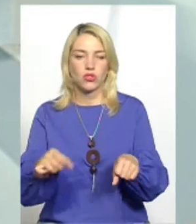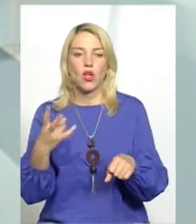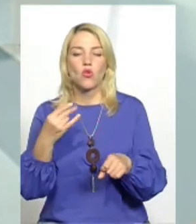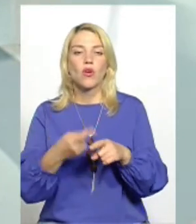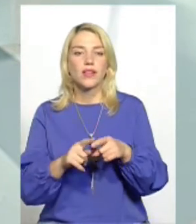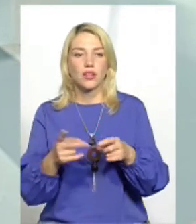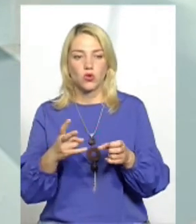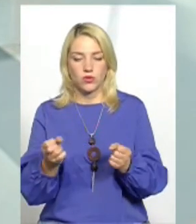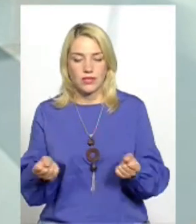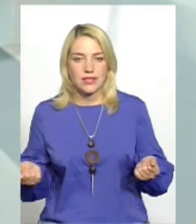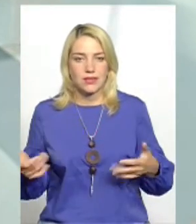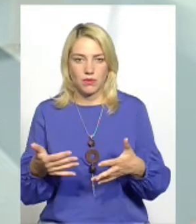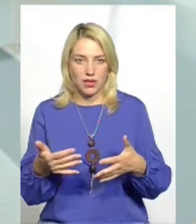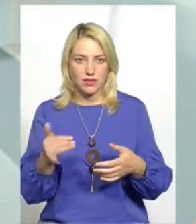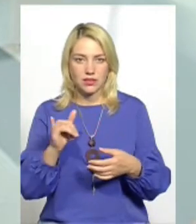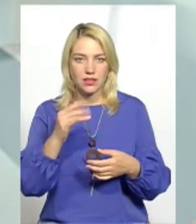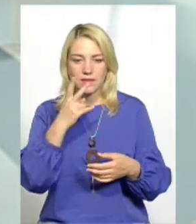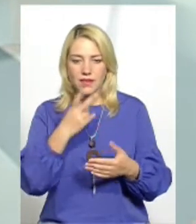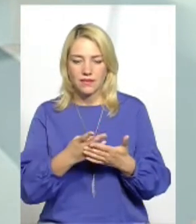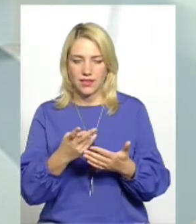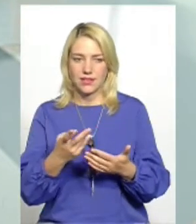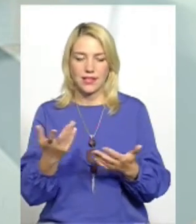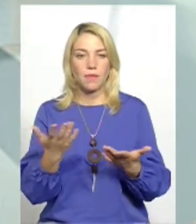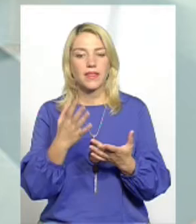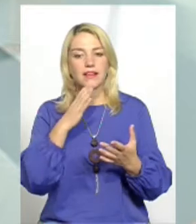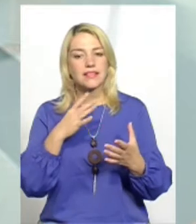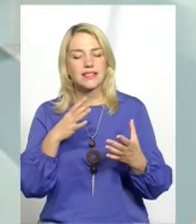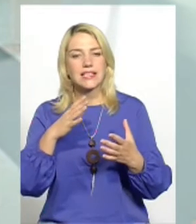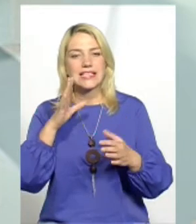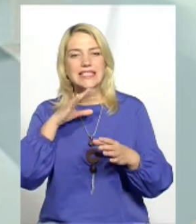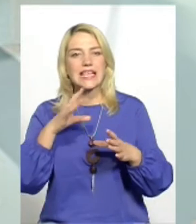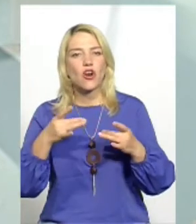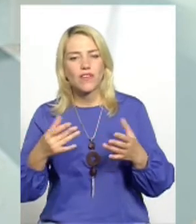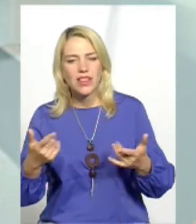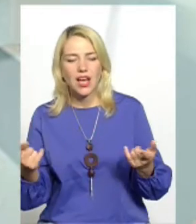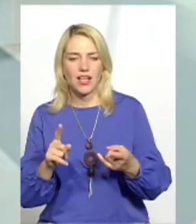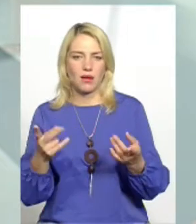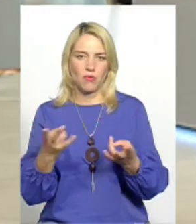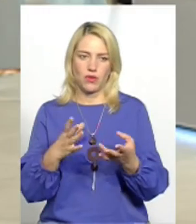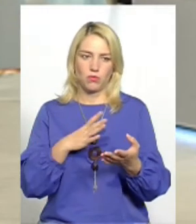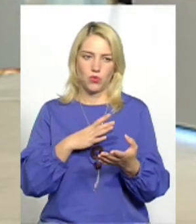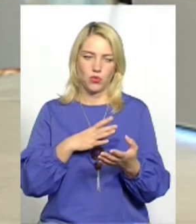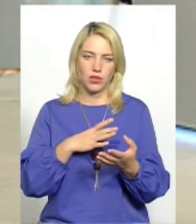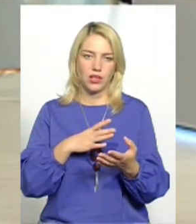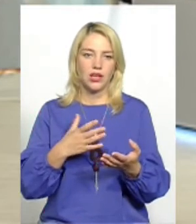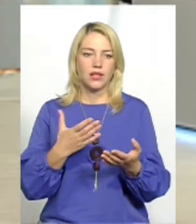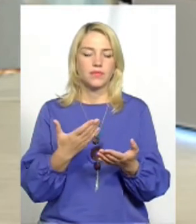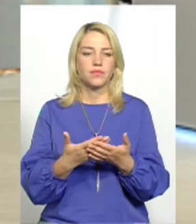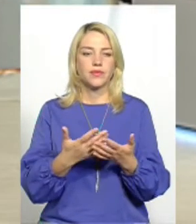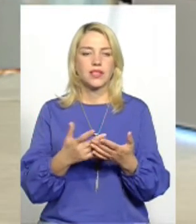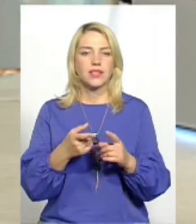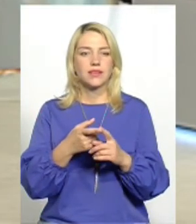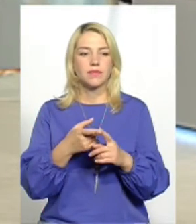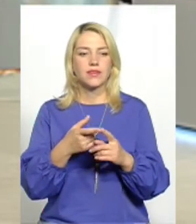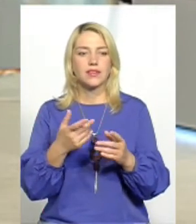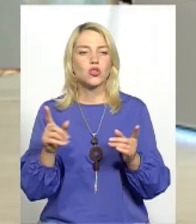збиратися якісь і дивитися, на які сировині, бо це теж залежить від цього. Набагато багато чинників. Так, які так? сировини, от,